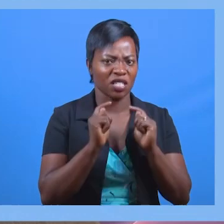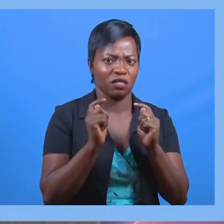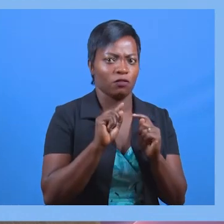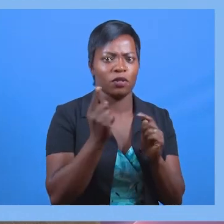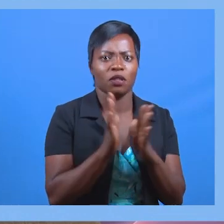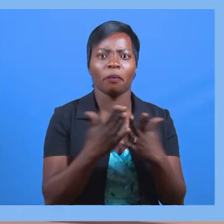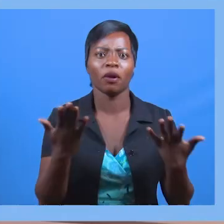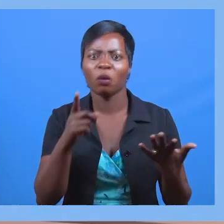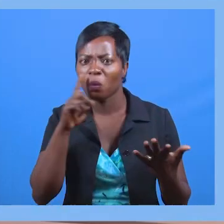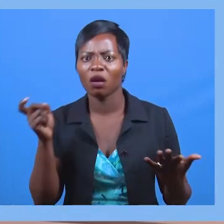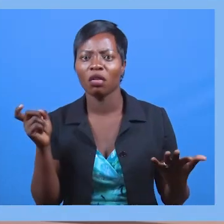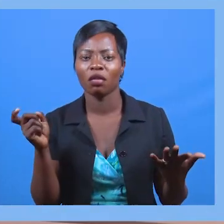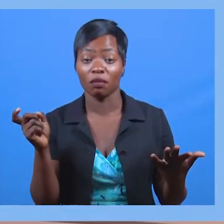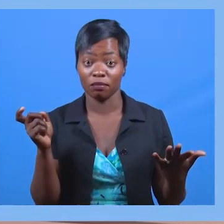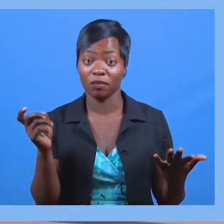vakagarisana,